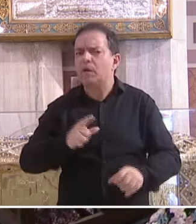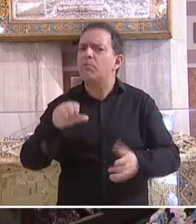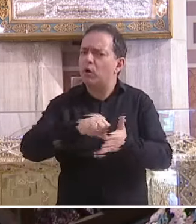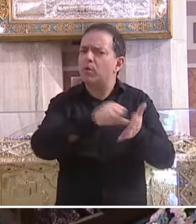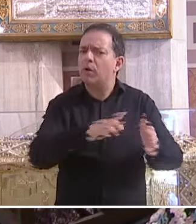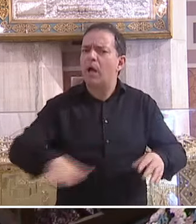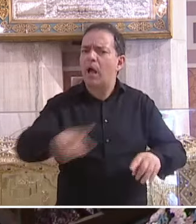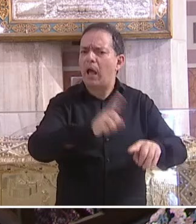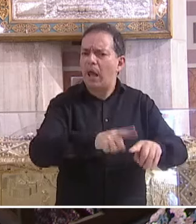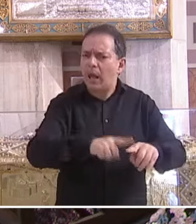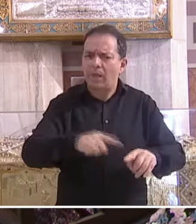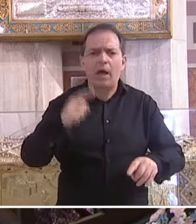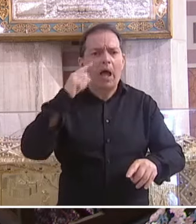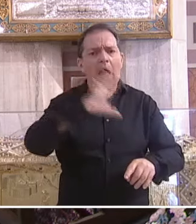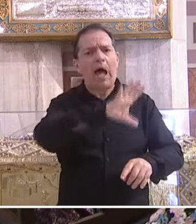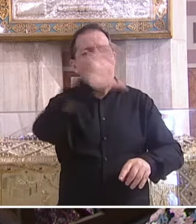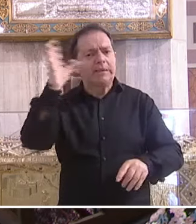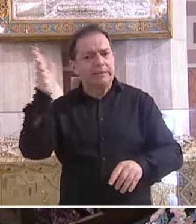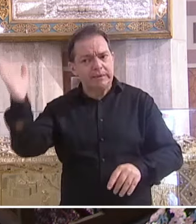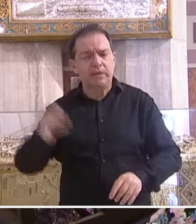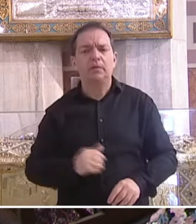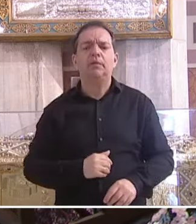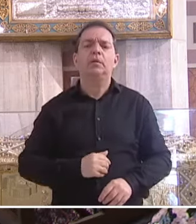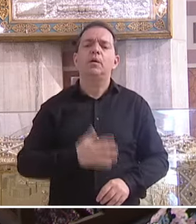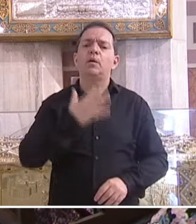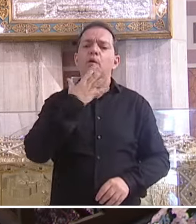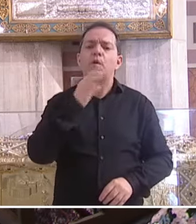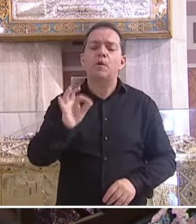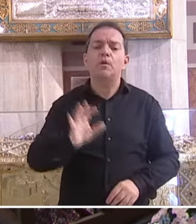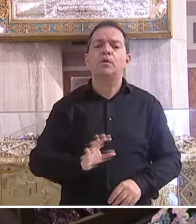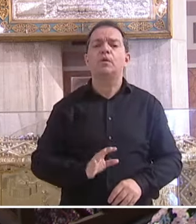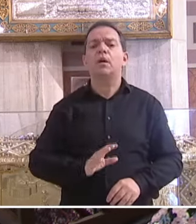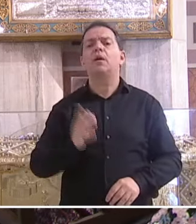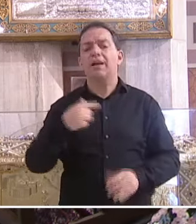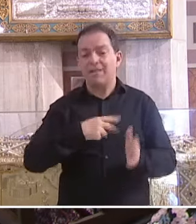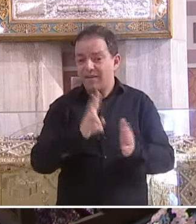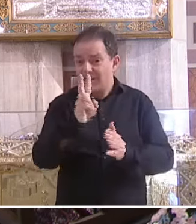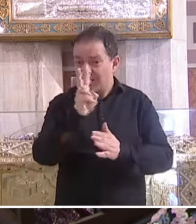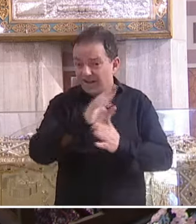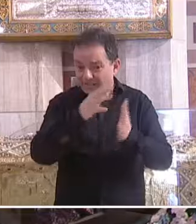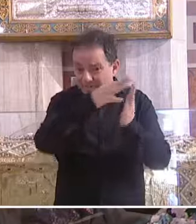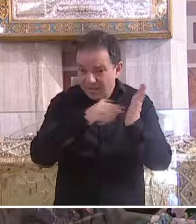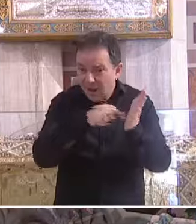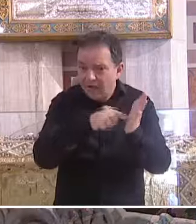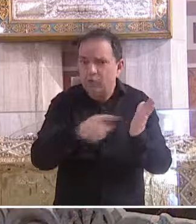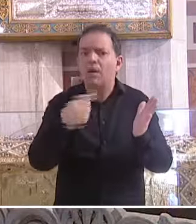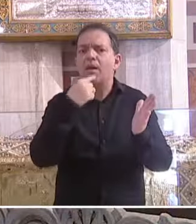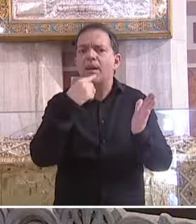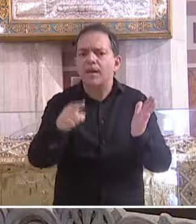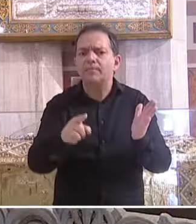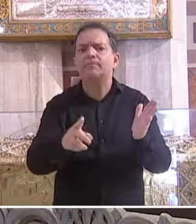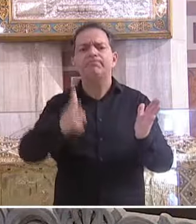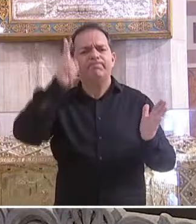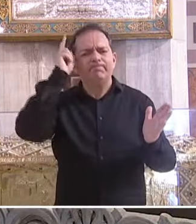Ελλάδος και της Μικράς Ασίας. Δηλαδή το αφοριστικό έγγραφο που εξεδόθη